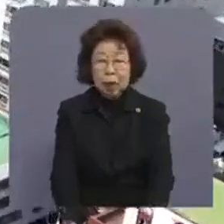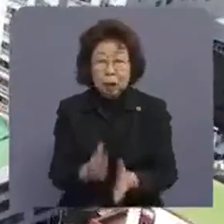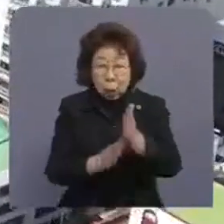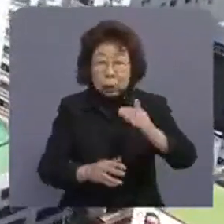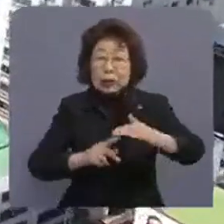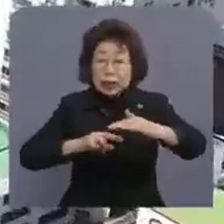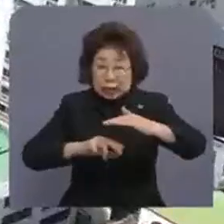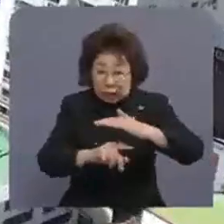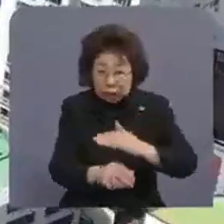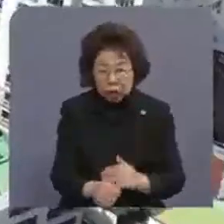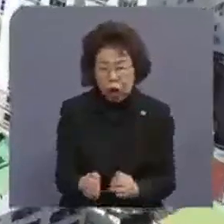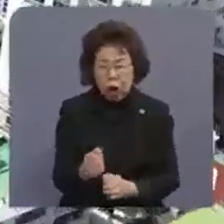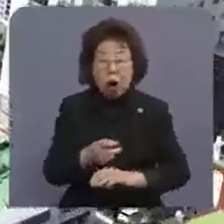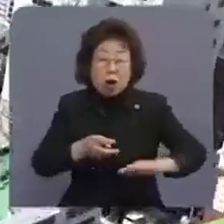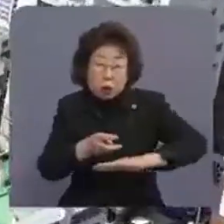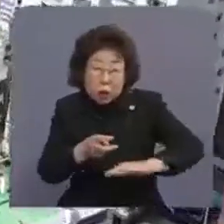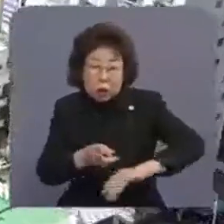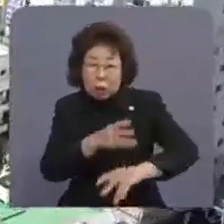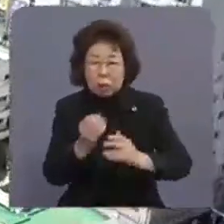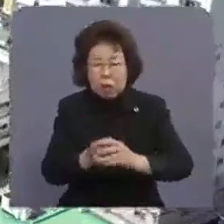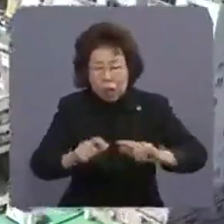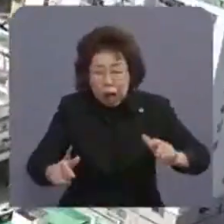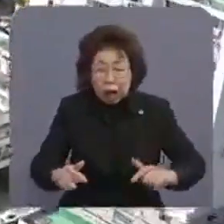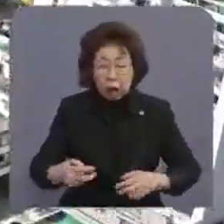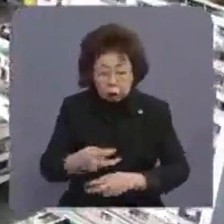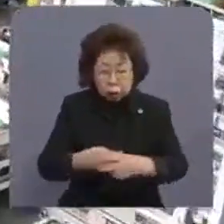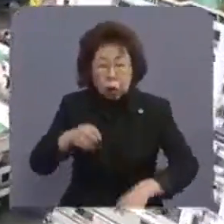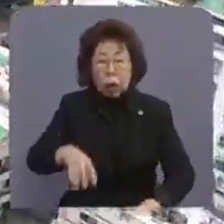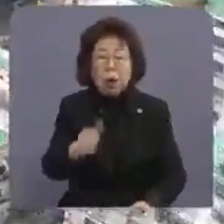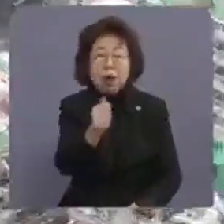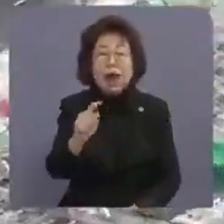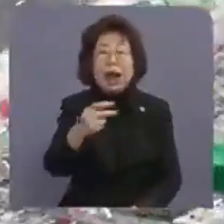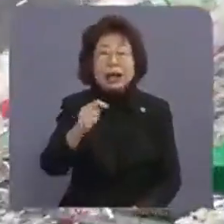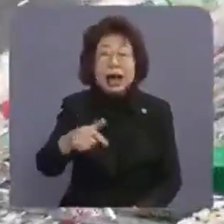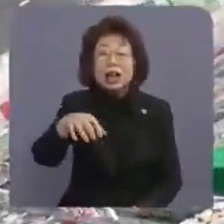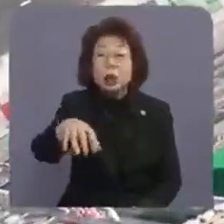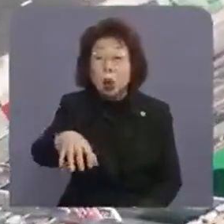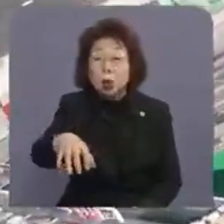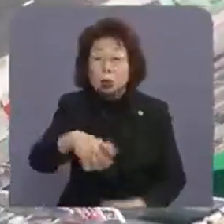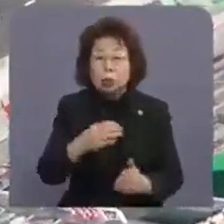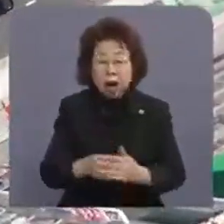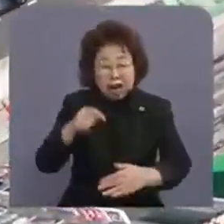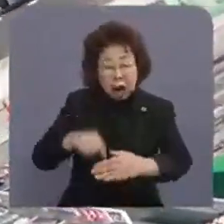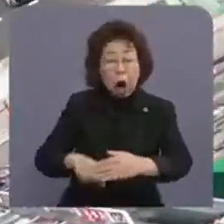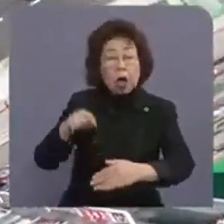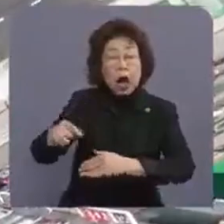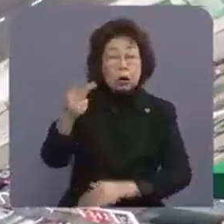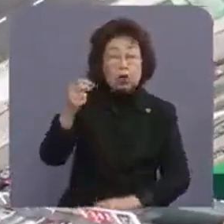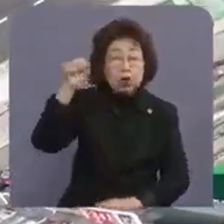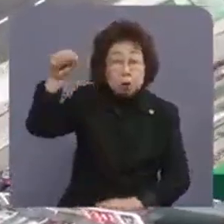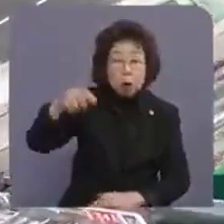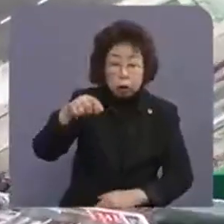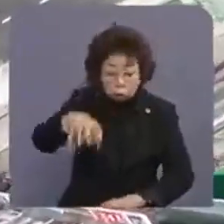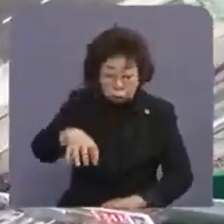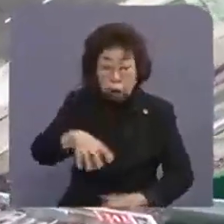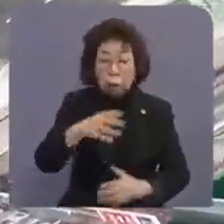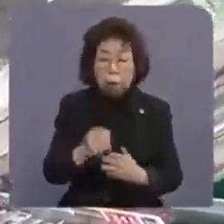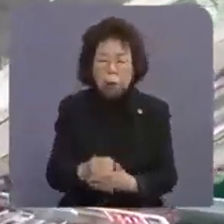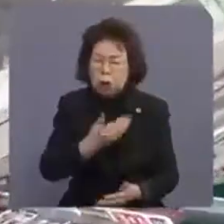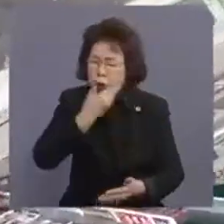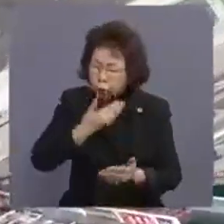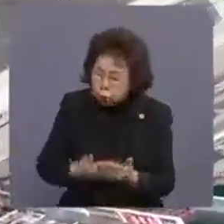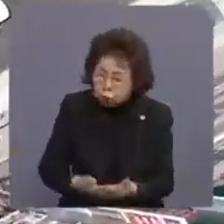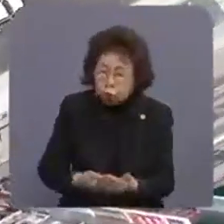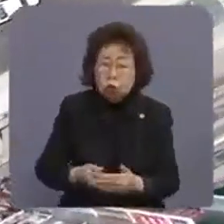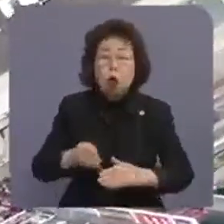도시철도와 광역버스 가호가는 교통 요충지 하단 오거리 일대. 여야 두 후보가 이곳을 중심으로 핵심